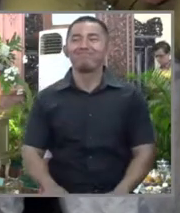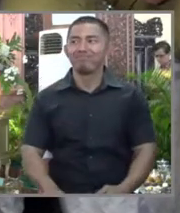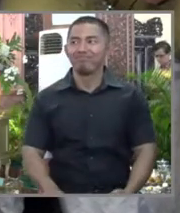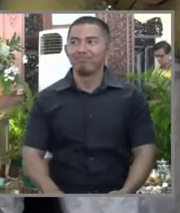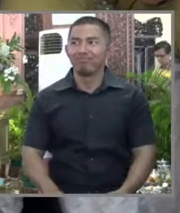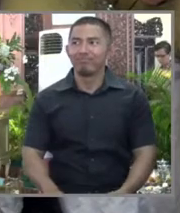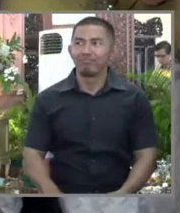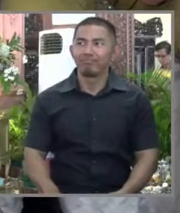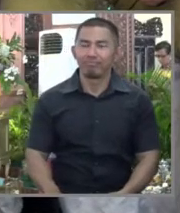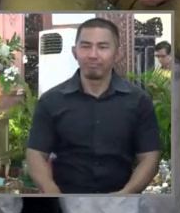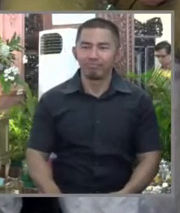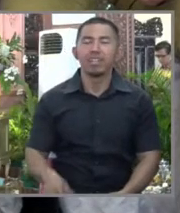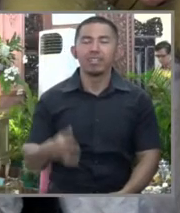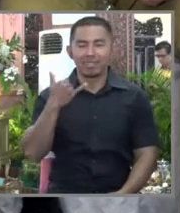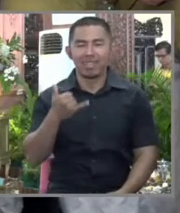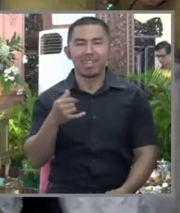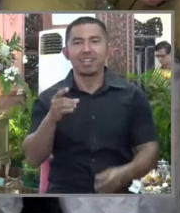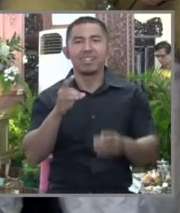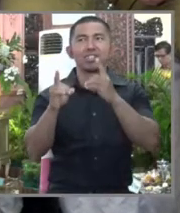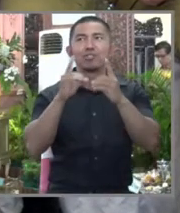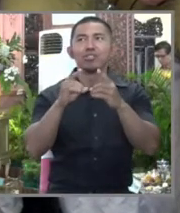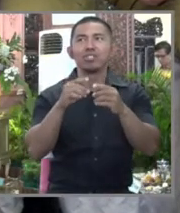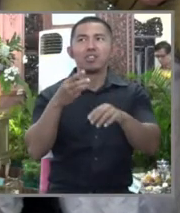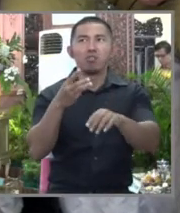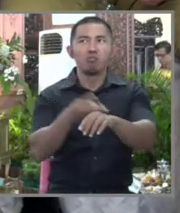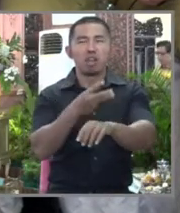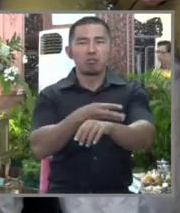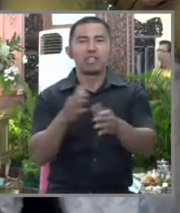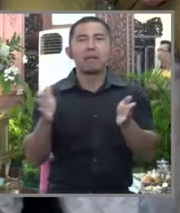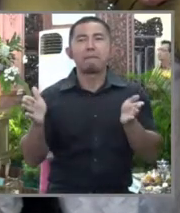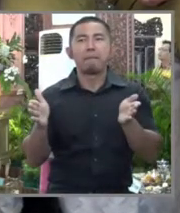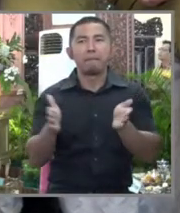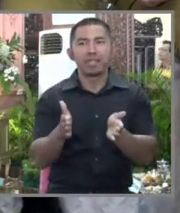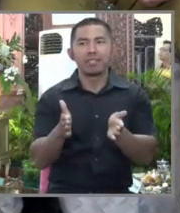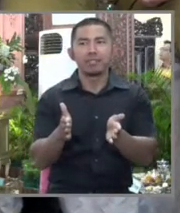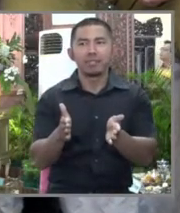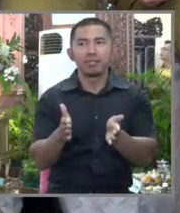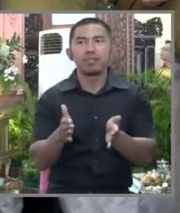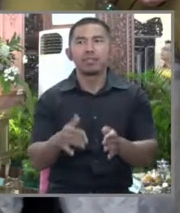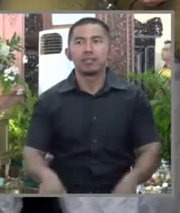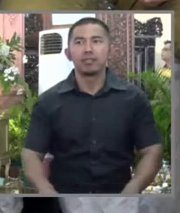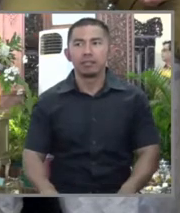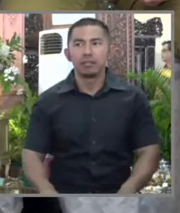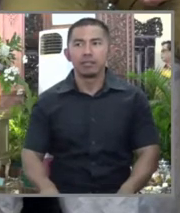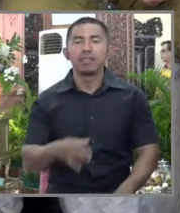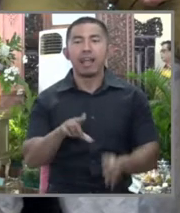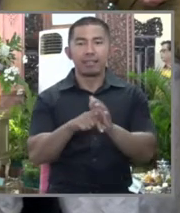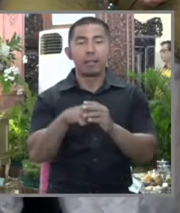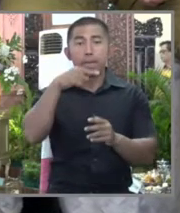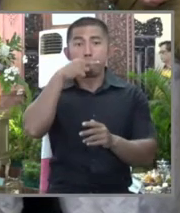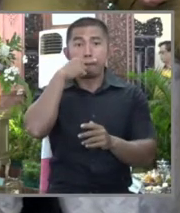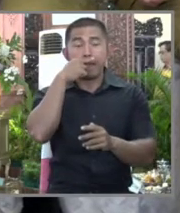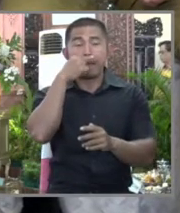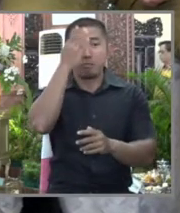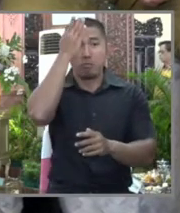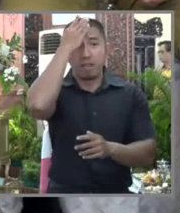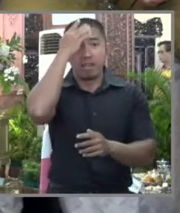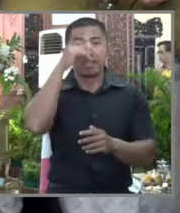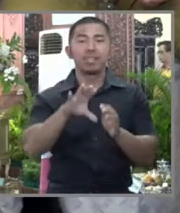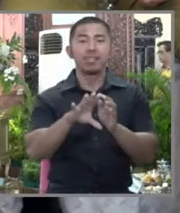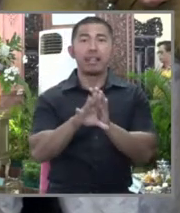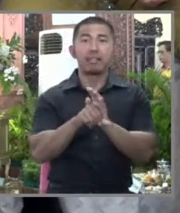untuk mengantarkan diskusi karena waktunya sangat mepet sekali. Begitu juga nanti Bapak Bupati ketika menyampaikan